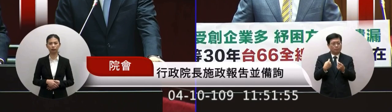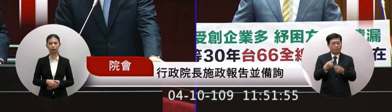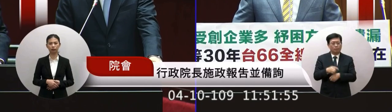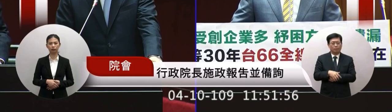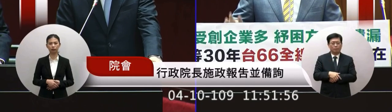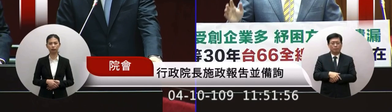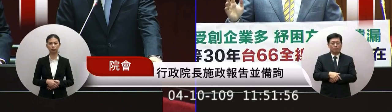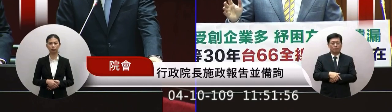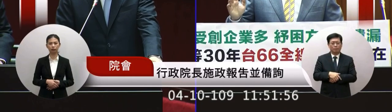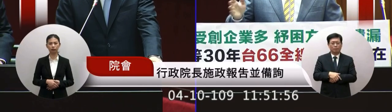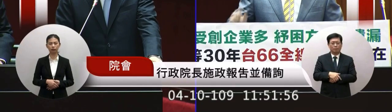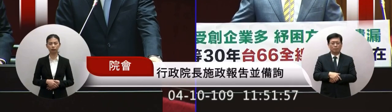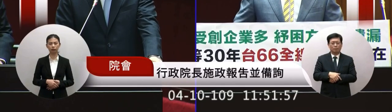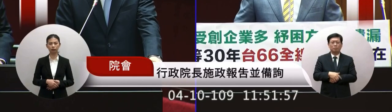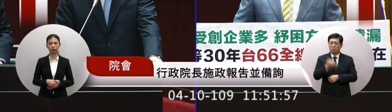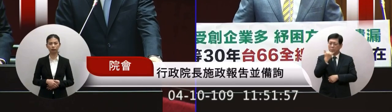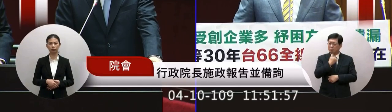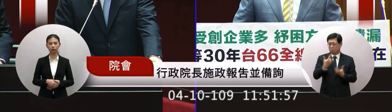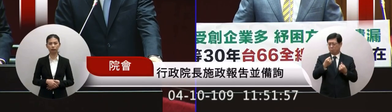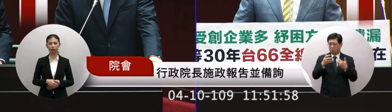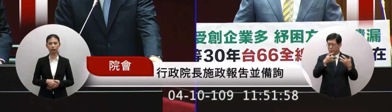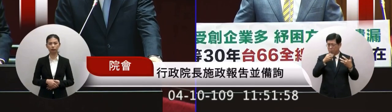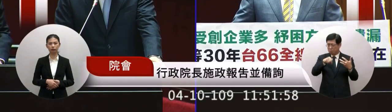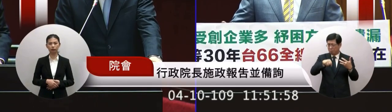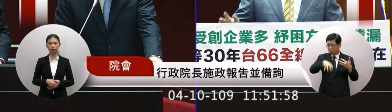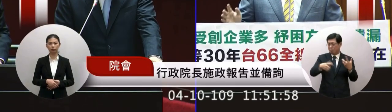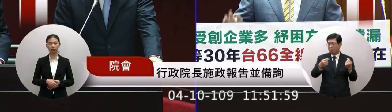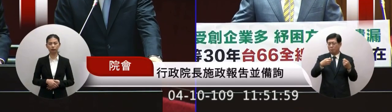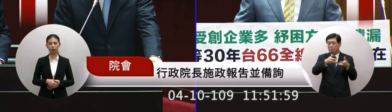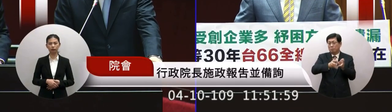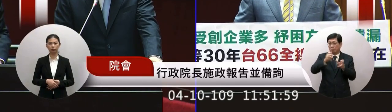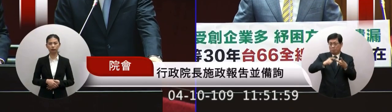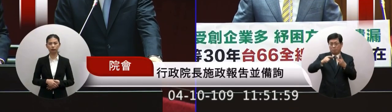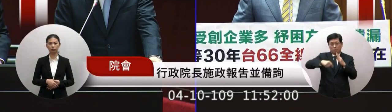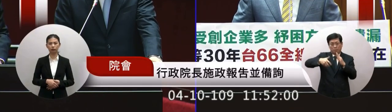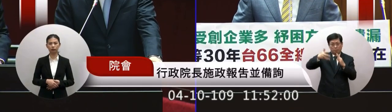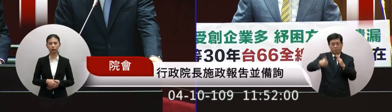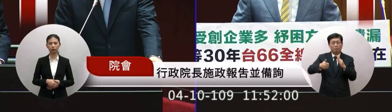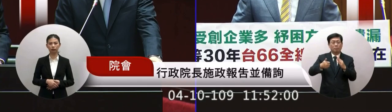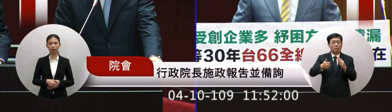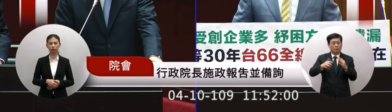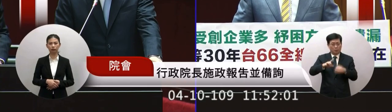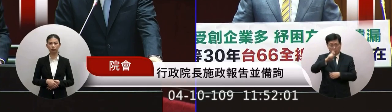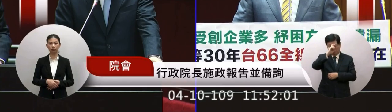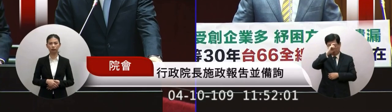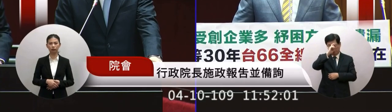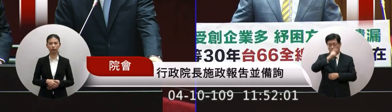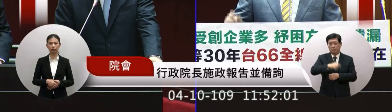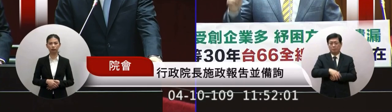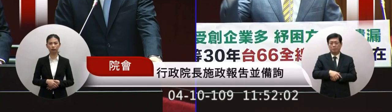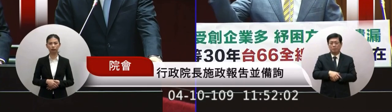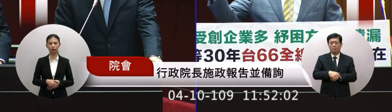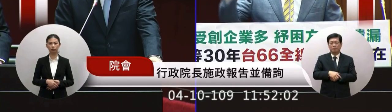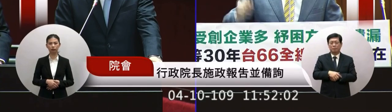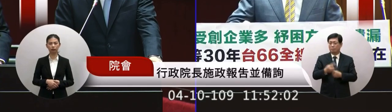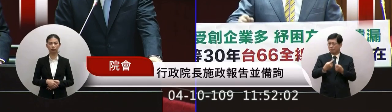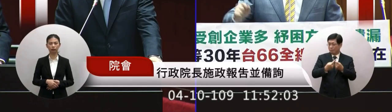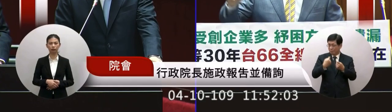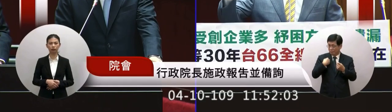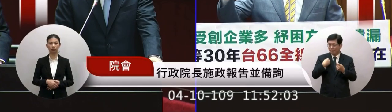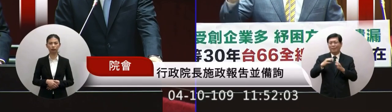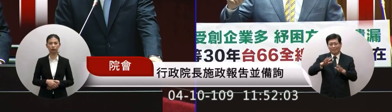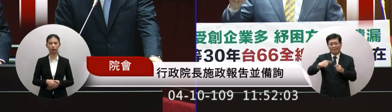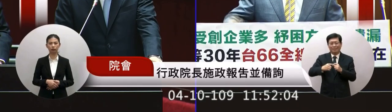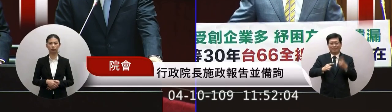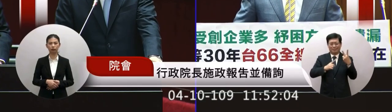实这个可能也是在咨询的场合哈，我们的部长跟院长都希望说在。去年的今年，也